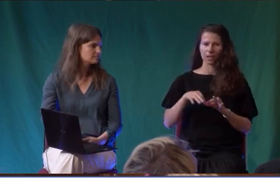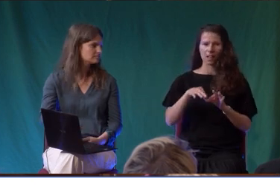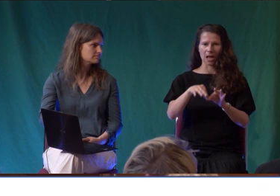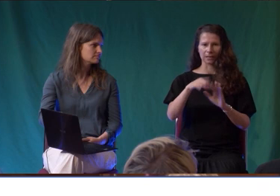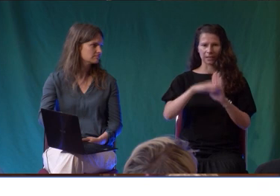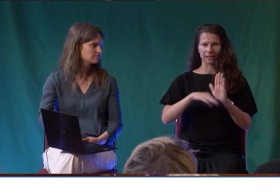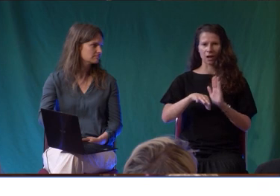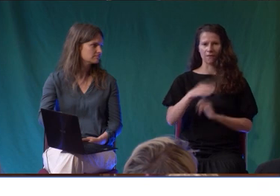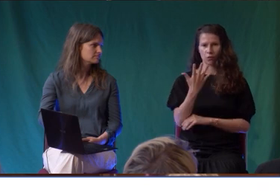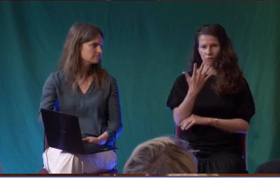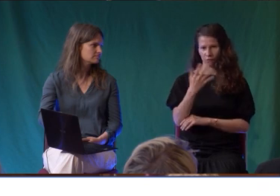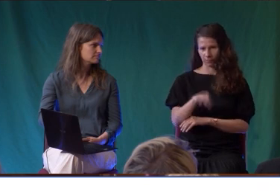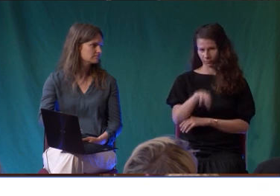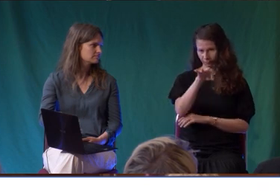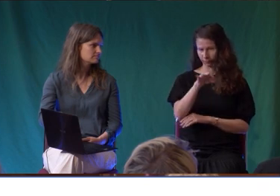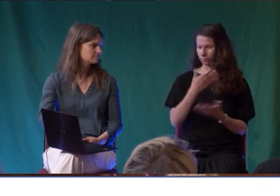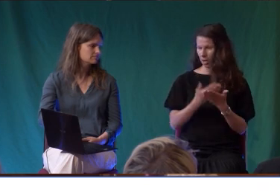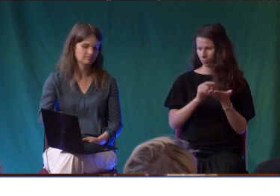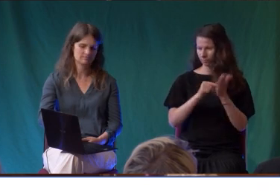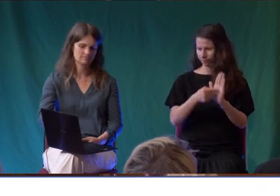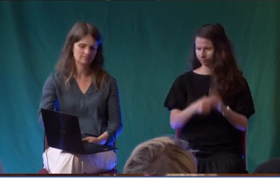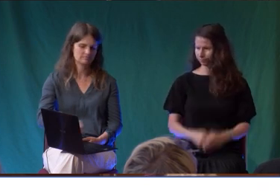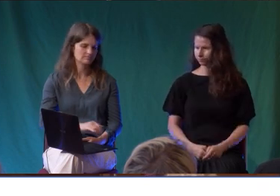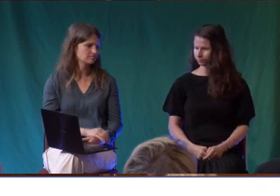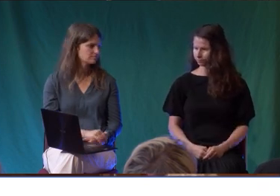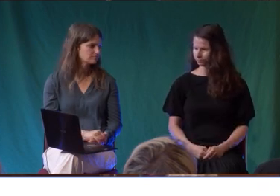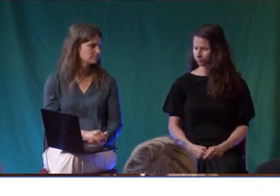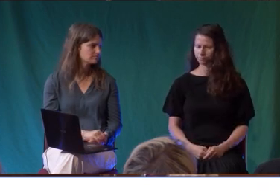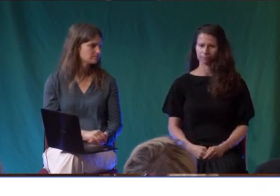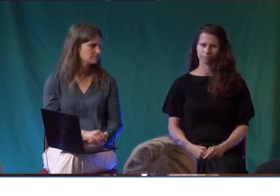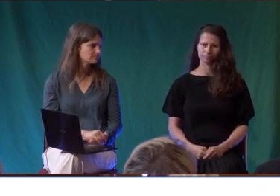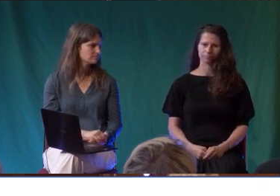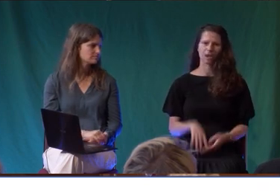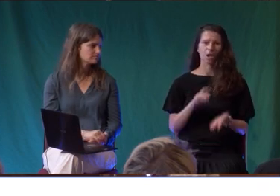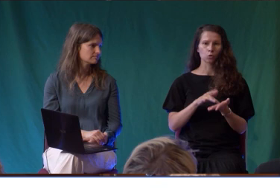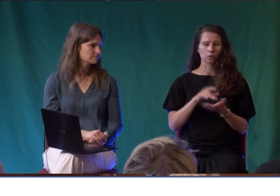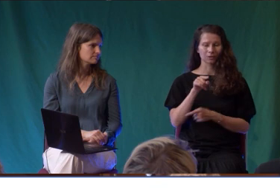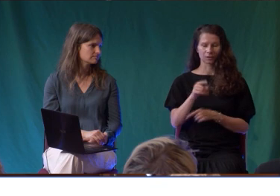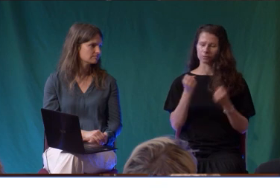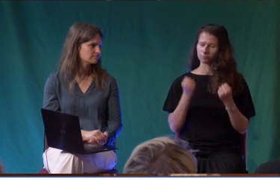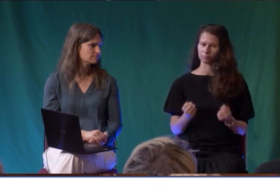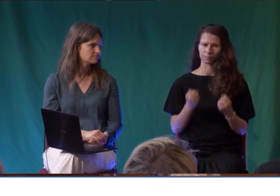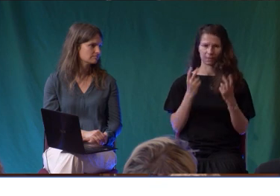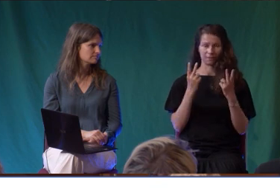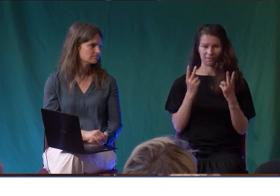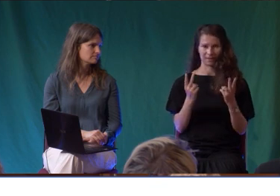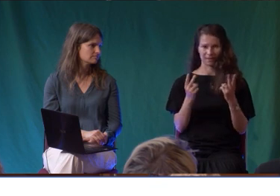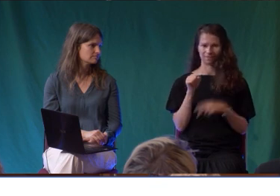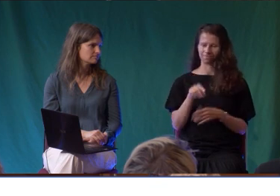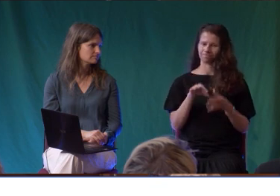rausgesucht beispielhaft denn das ist im Prinzip die der zentrale Punkt allen